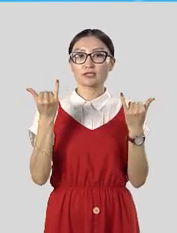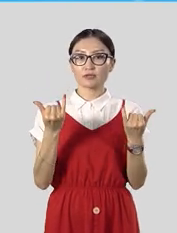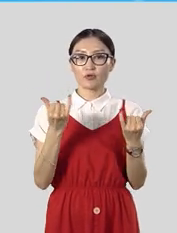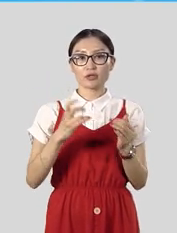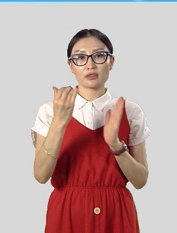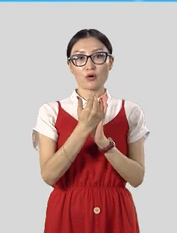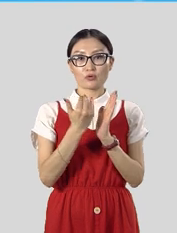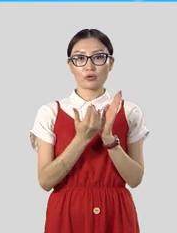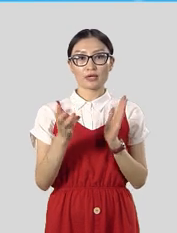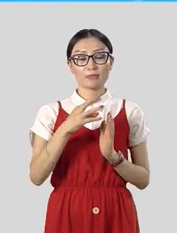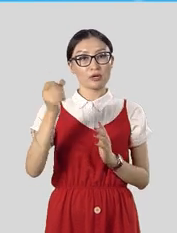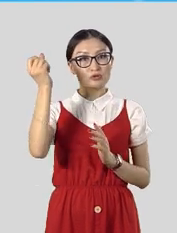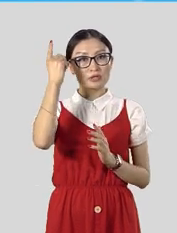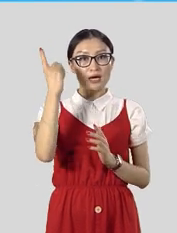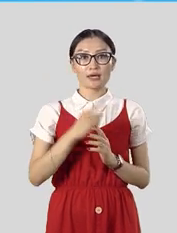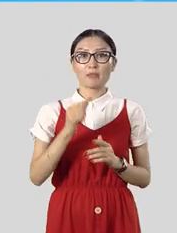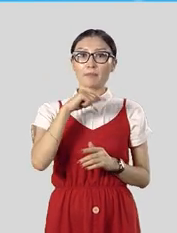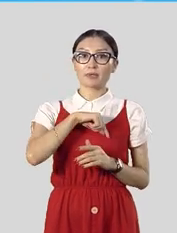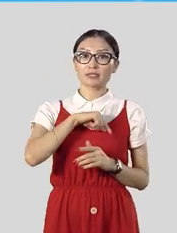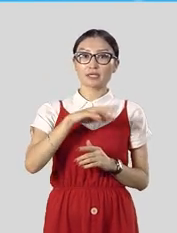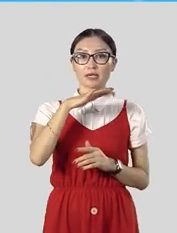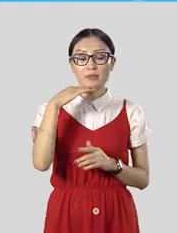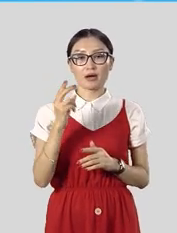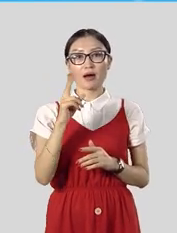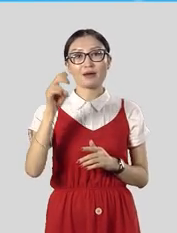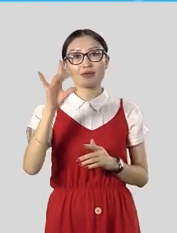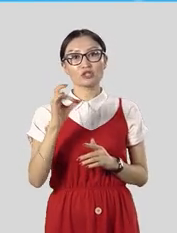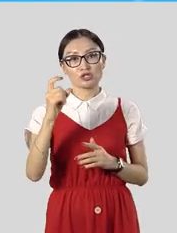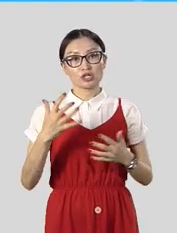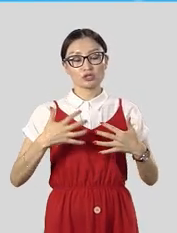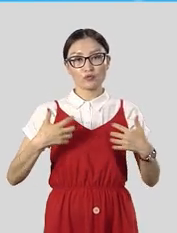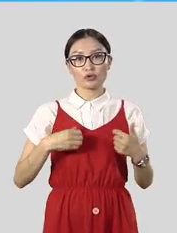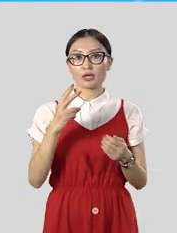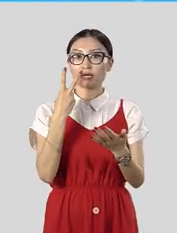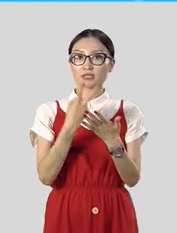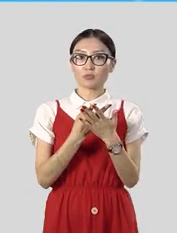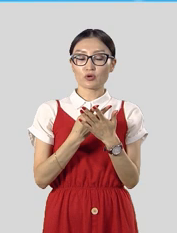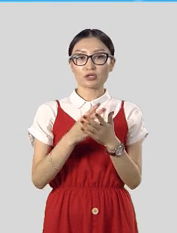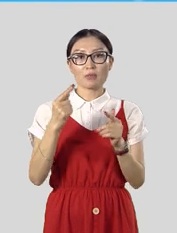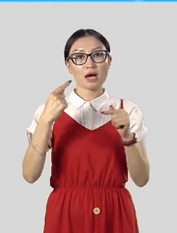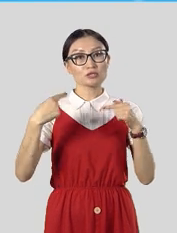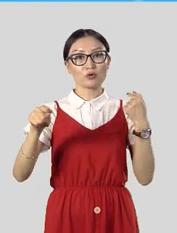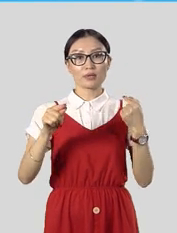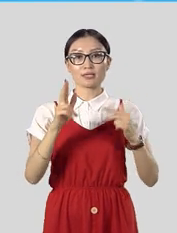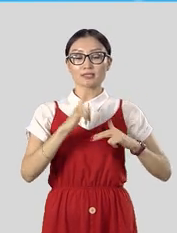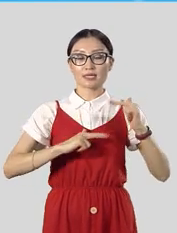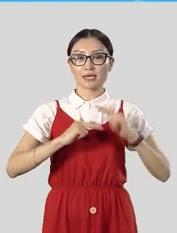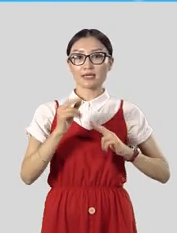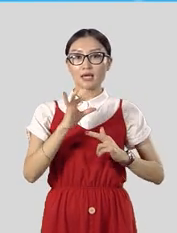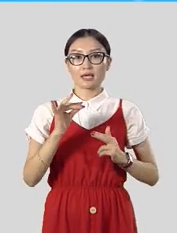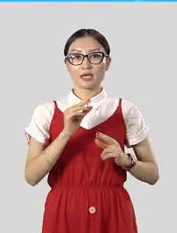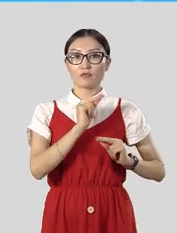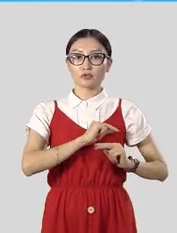Сегодня на уроке мы узнаем признаки многоклеточных животных, рассмотрим особенности строения